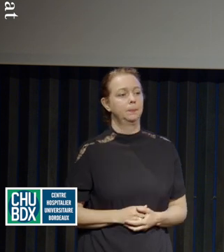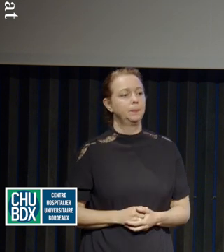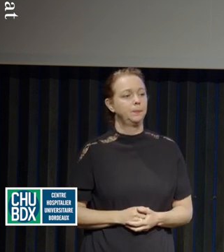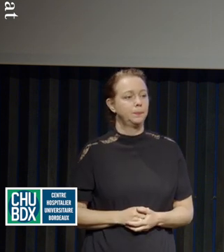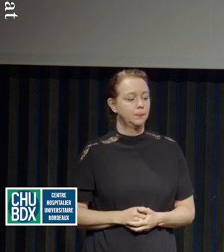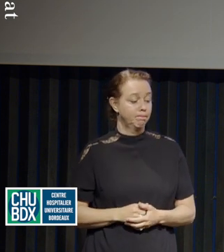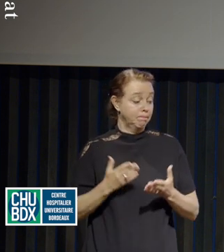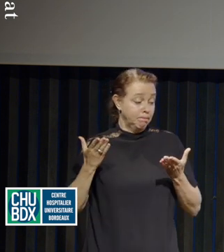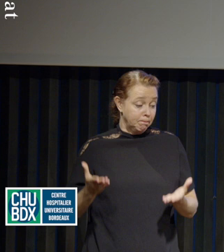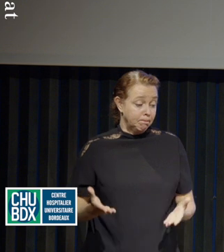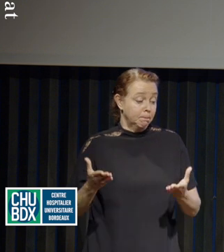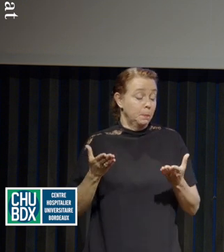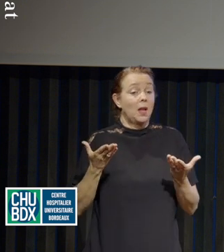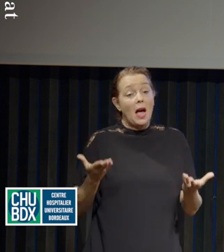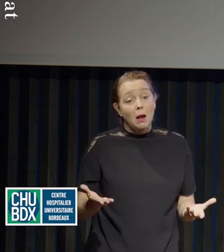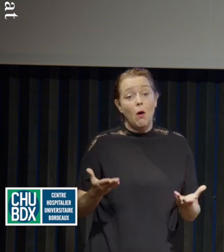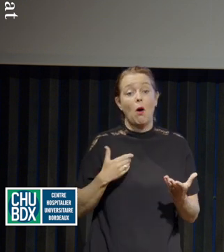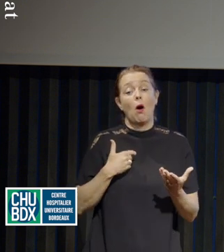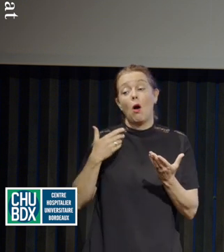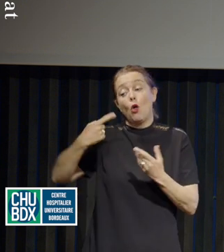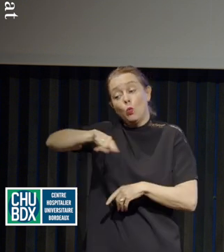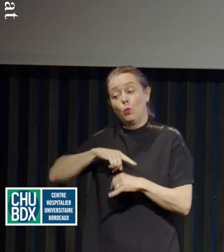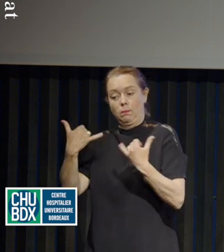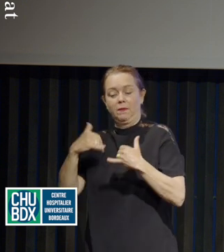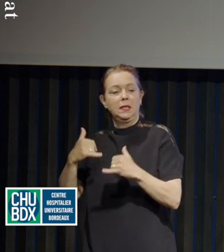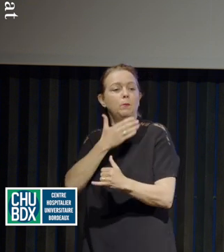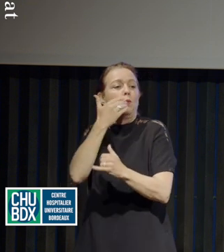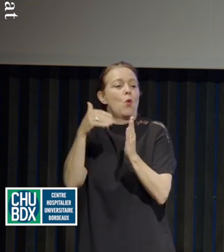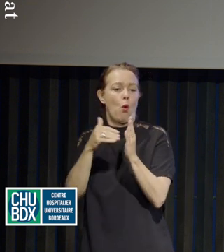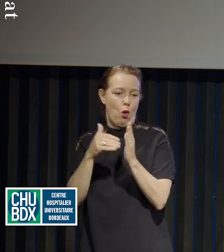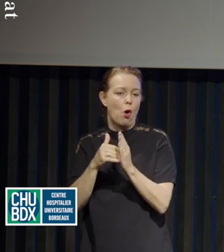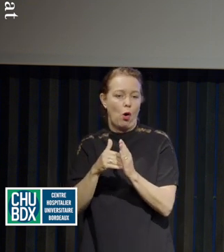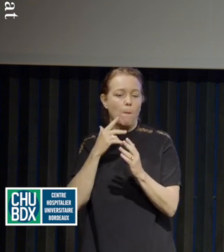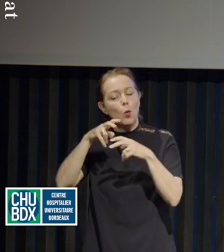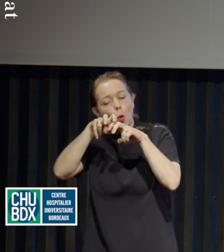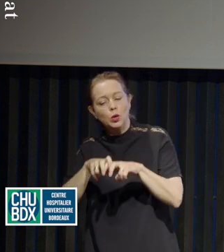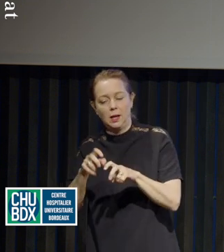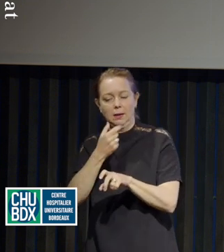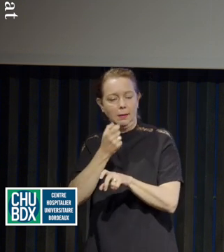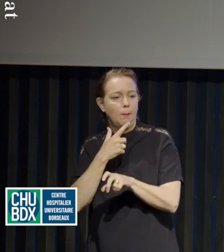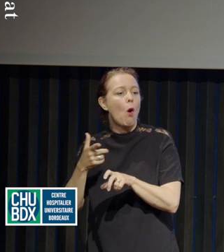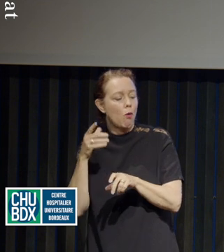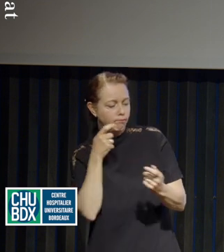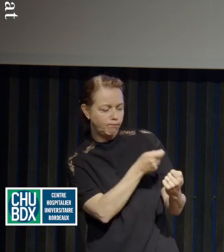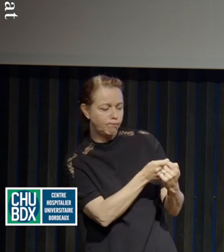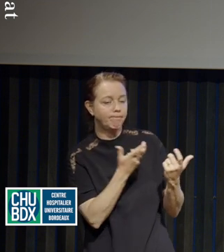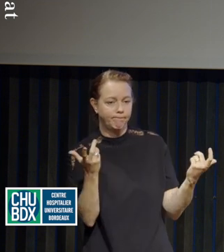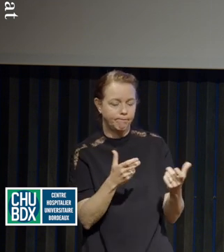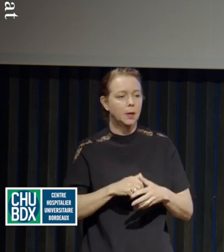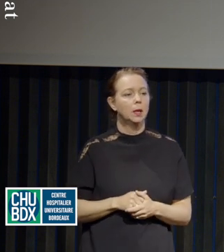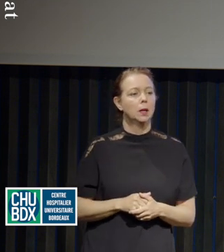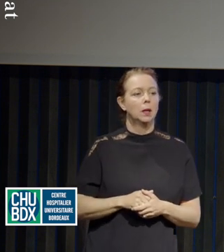Alors, ce qui nous reste encore à améliorer en termes de perspectives de recherche et de traitement, on peut dire que le